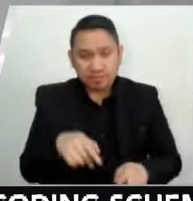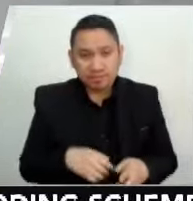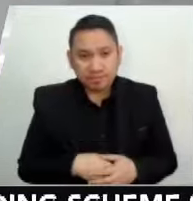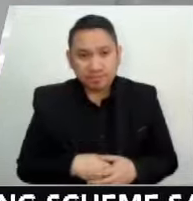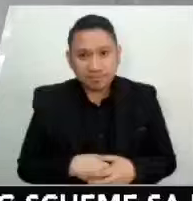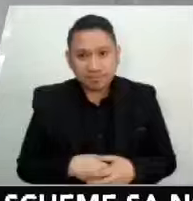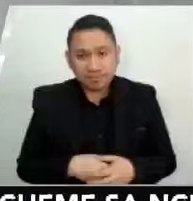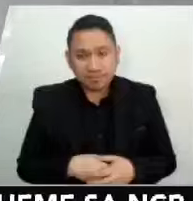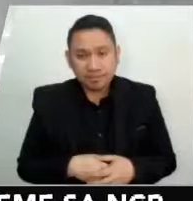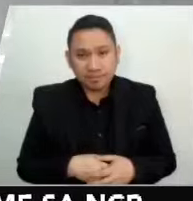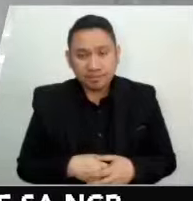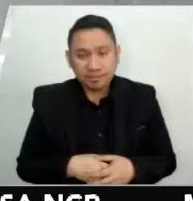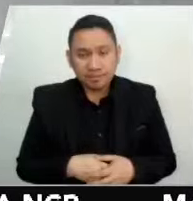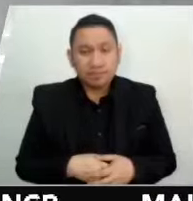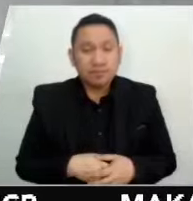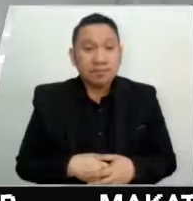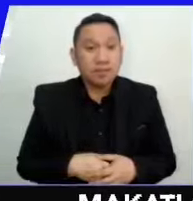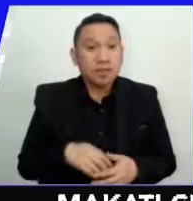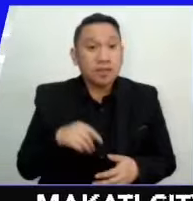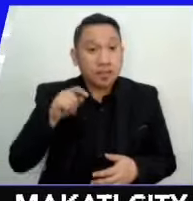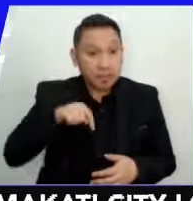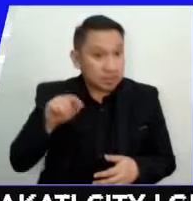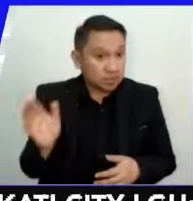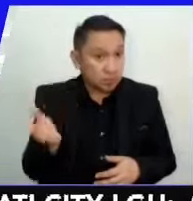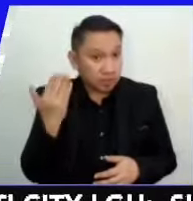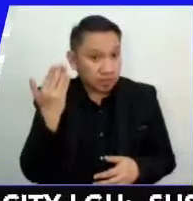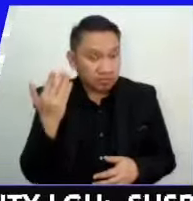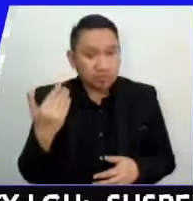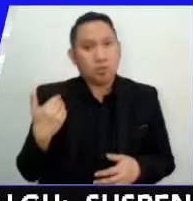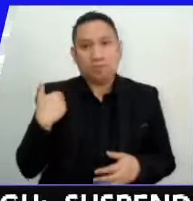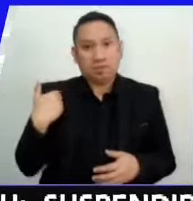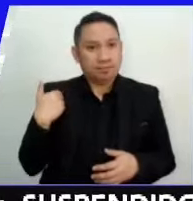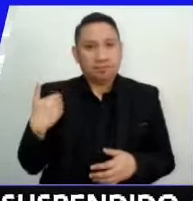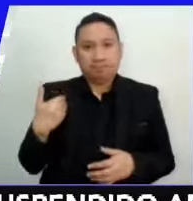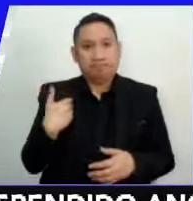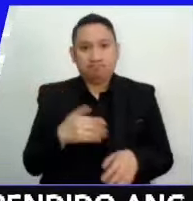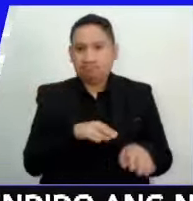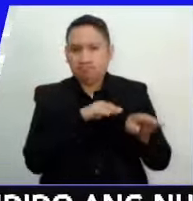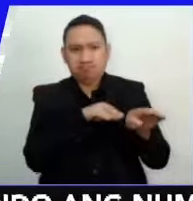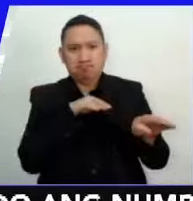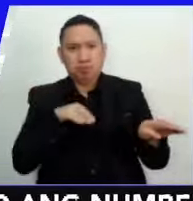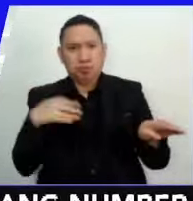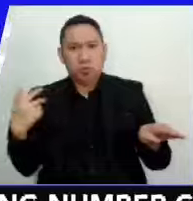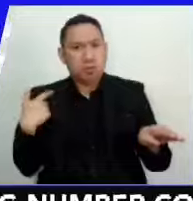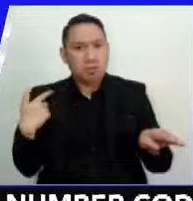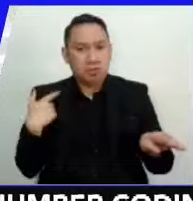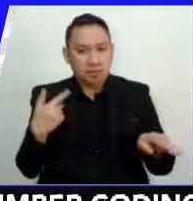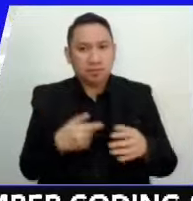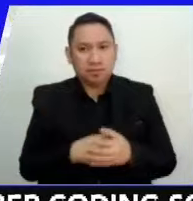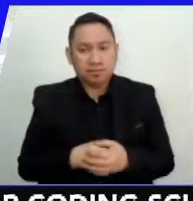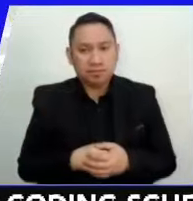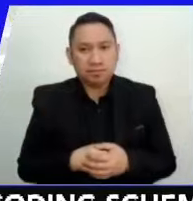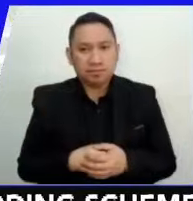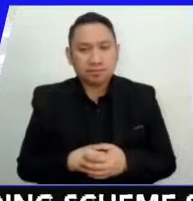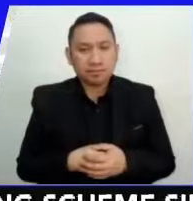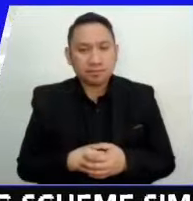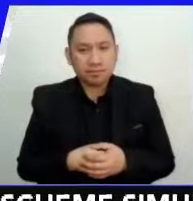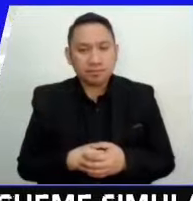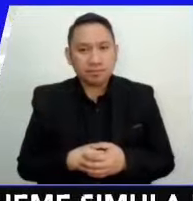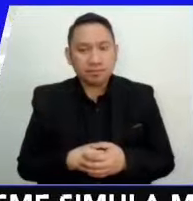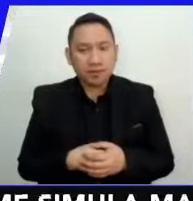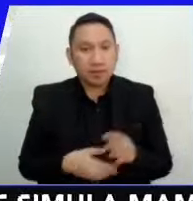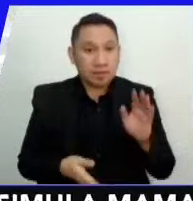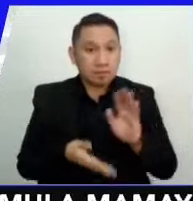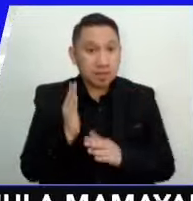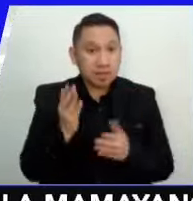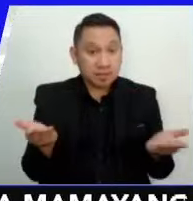Ivan, ngayong umaga ay hindi pa naman nagdudulot sa pagbibigat ng traffic yung mga provincial bus na nakikita natin na dumaraan dito sa EDSA. Pero kanina madaling